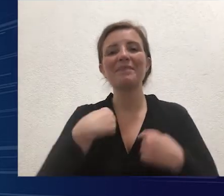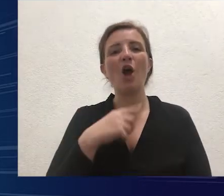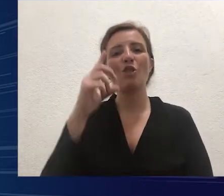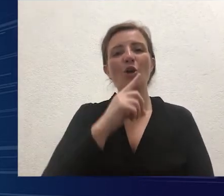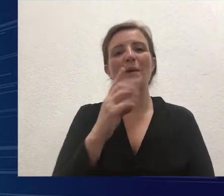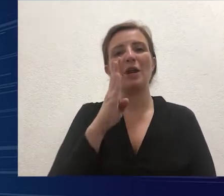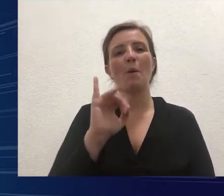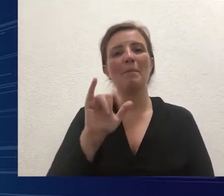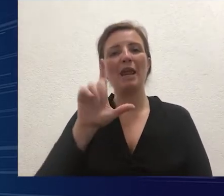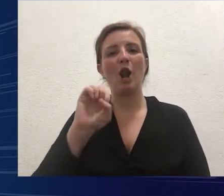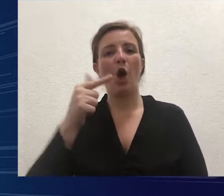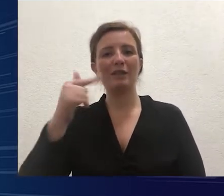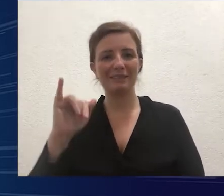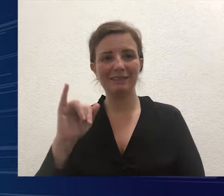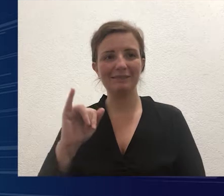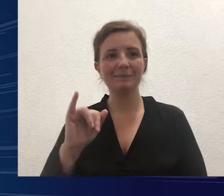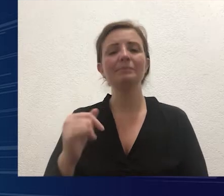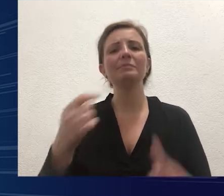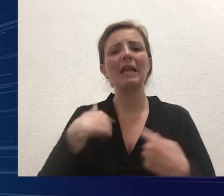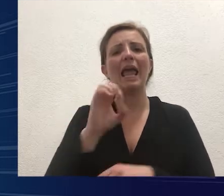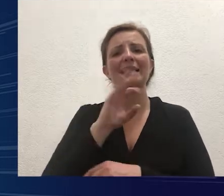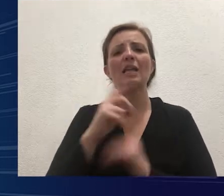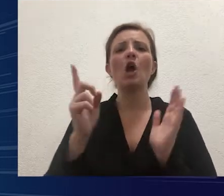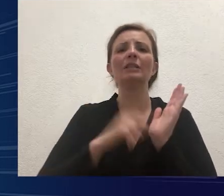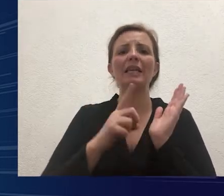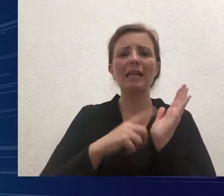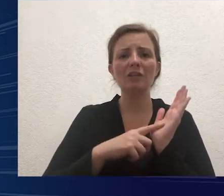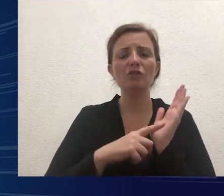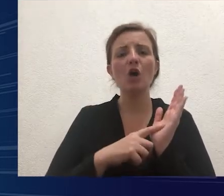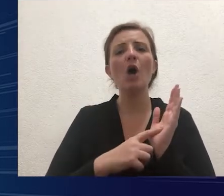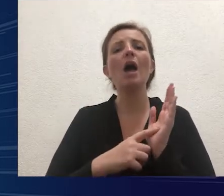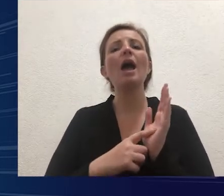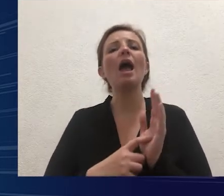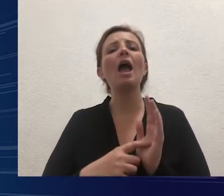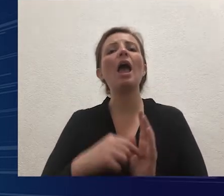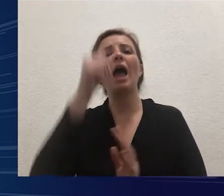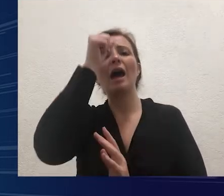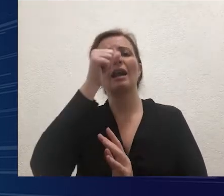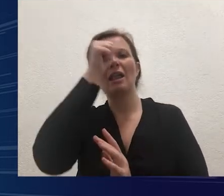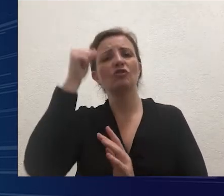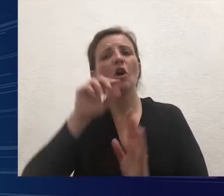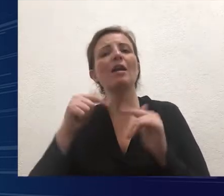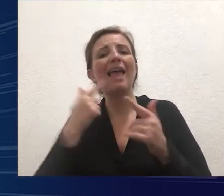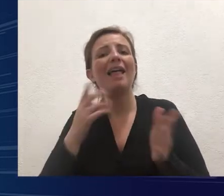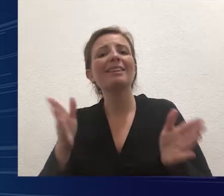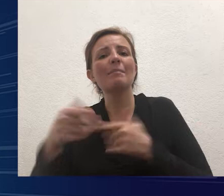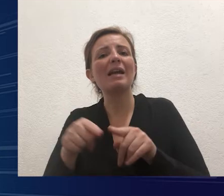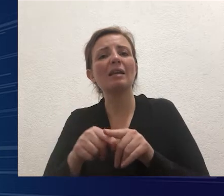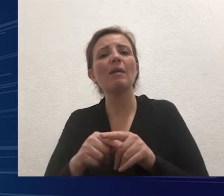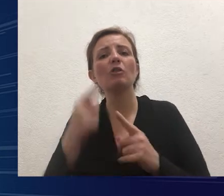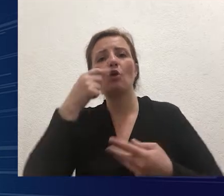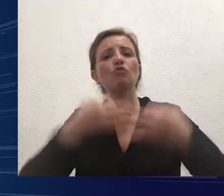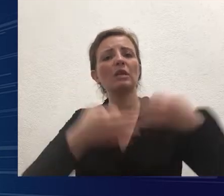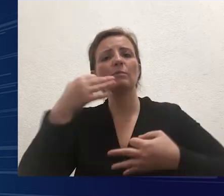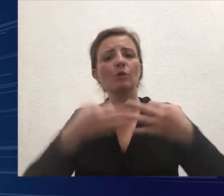sono i nomi lotti insegno diritto e religioni presso il dipartimento